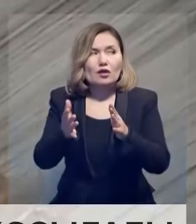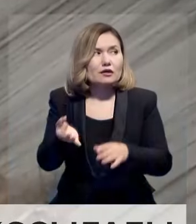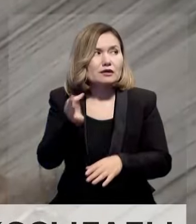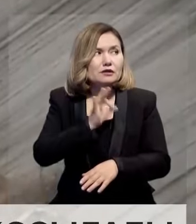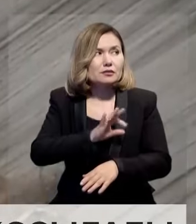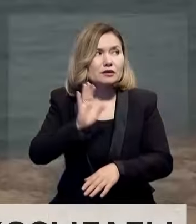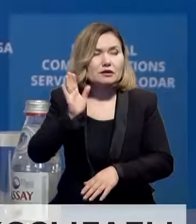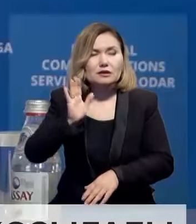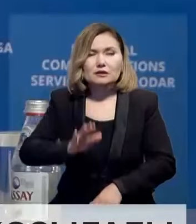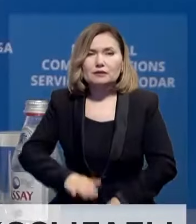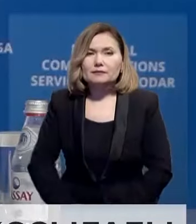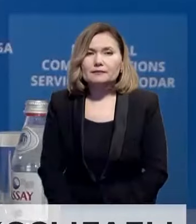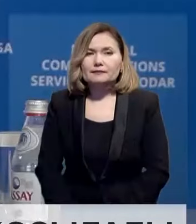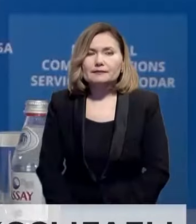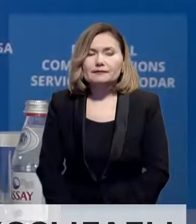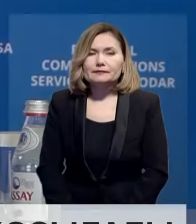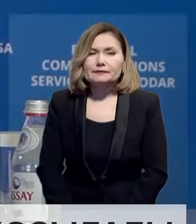тигізеді.